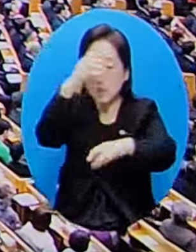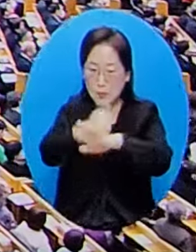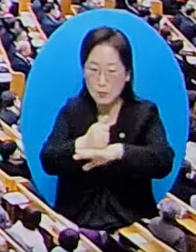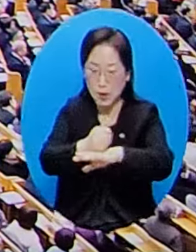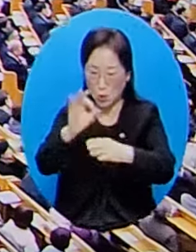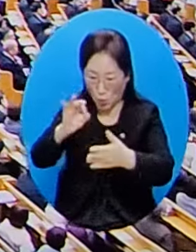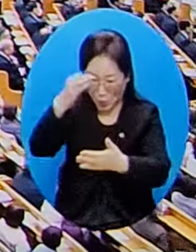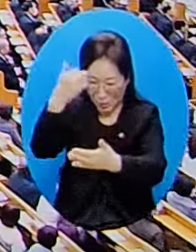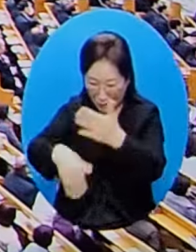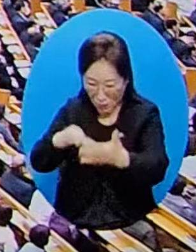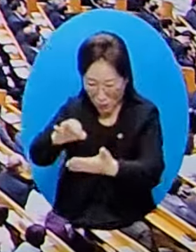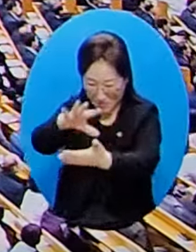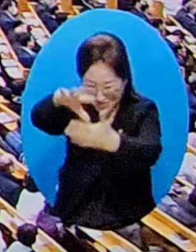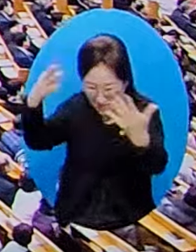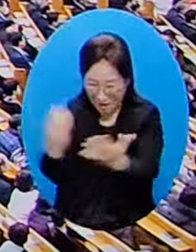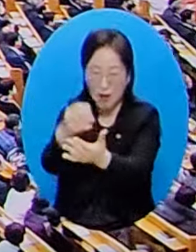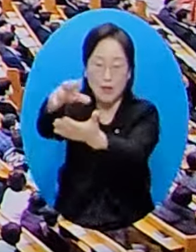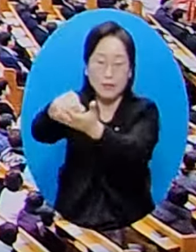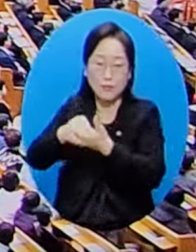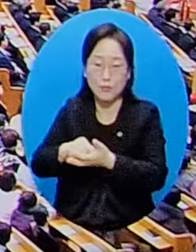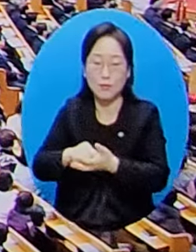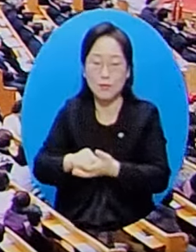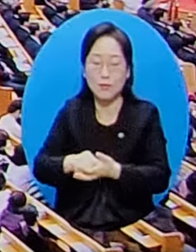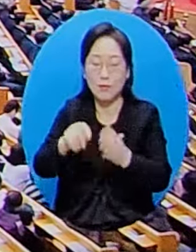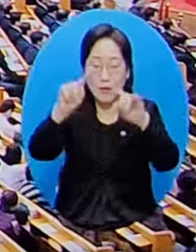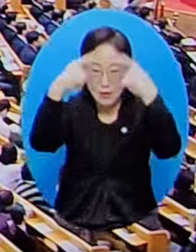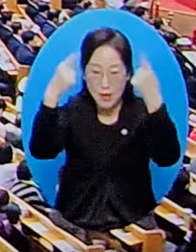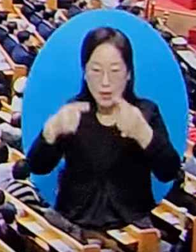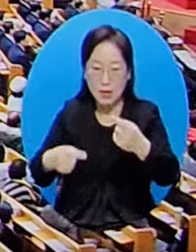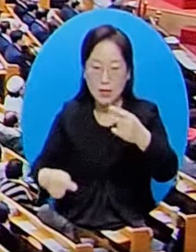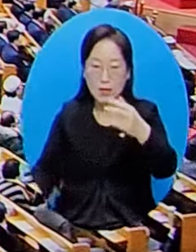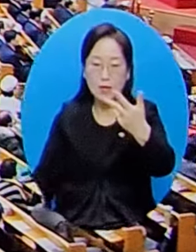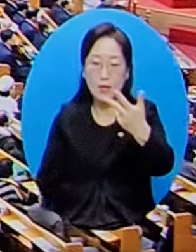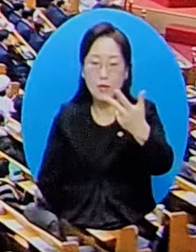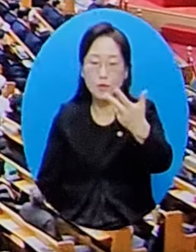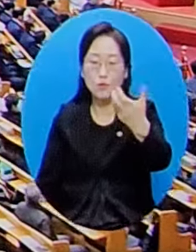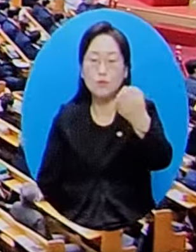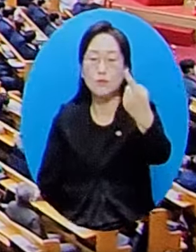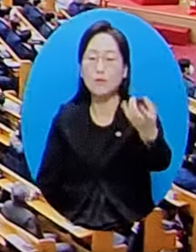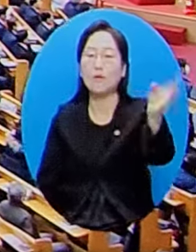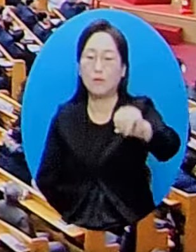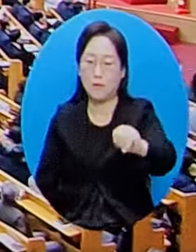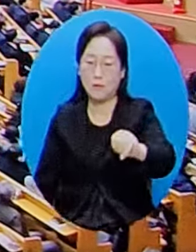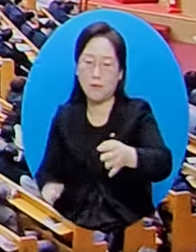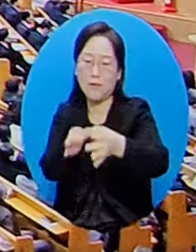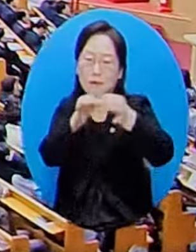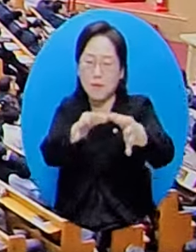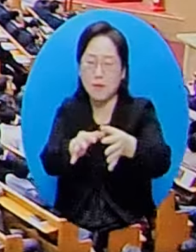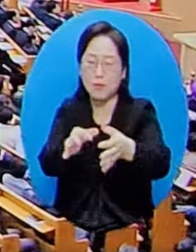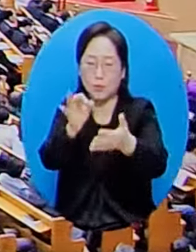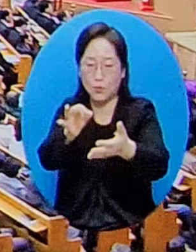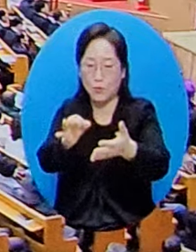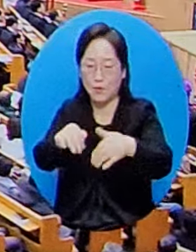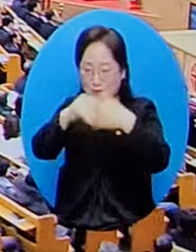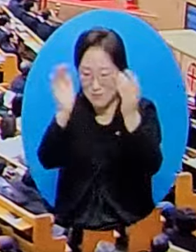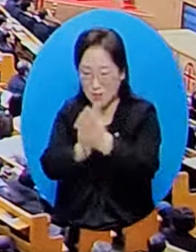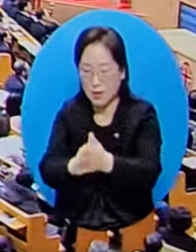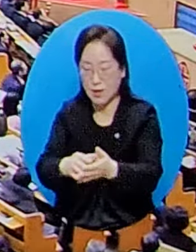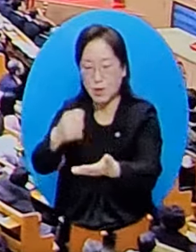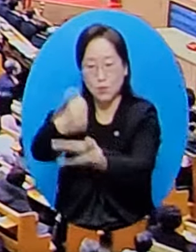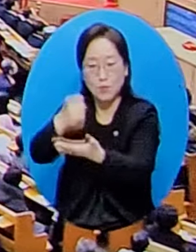털어서 코넬 대학에 700만 달러를 기부하면서 91억 원이죠. 기부재단의 모든 계좌를